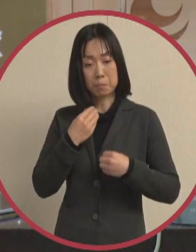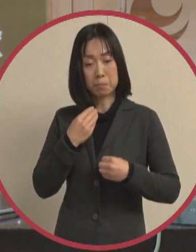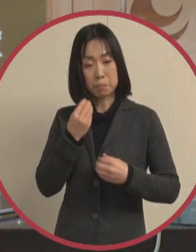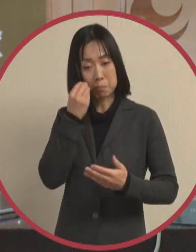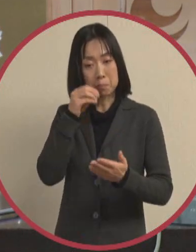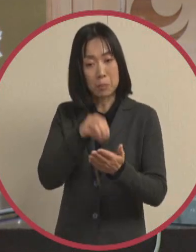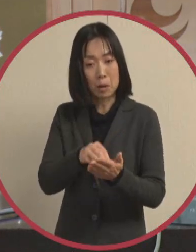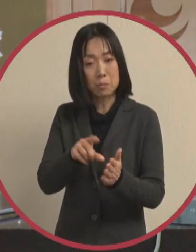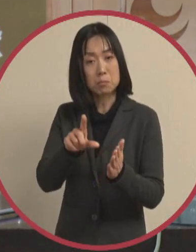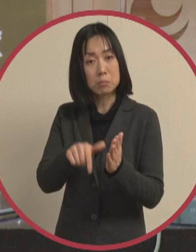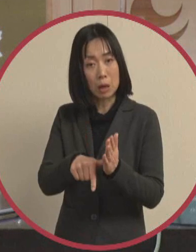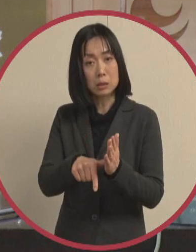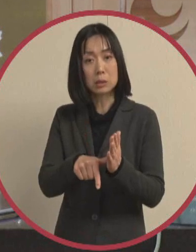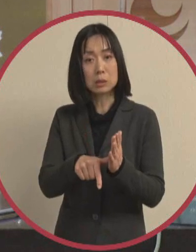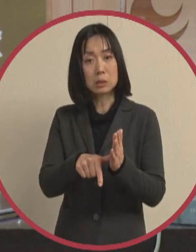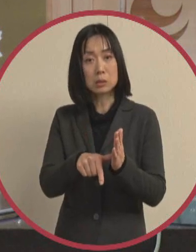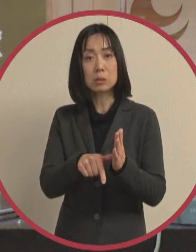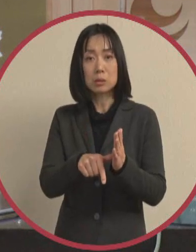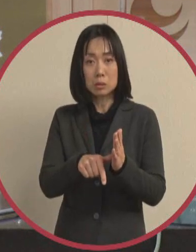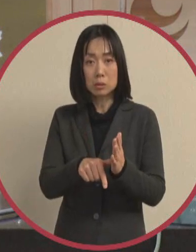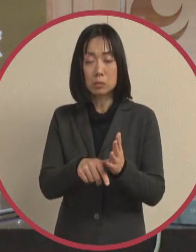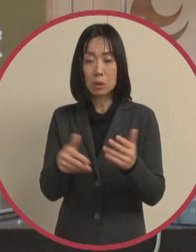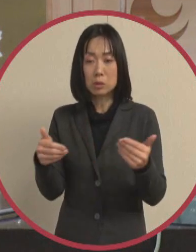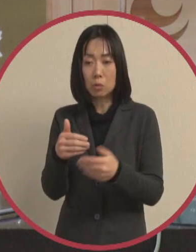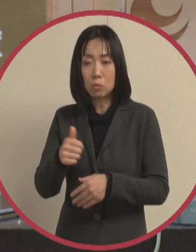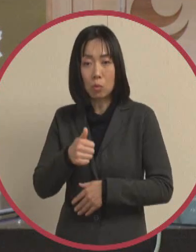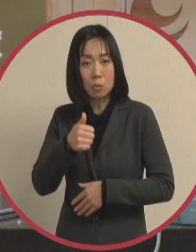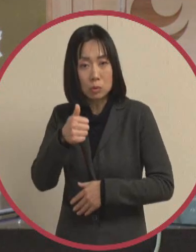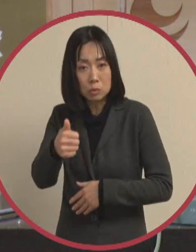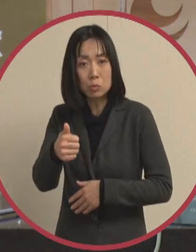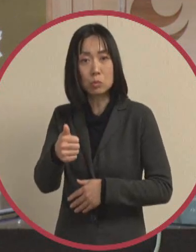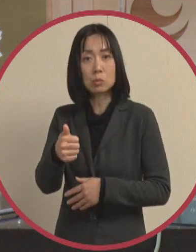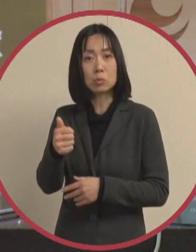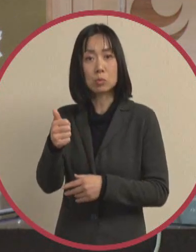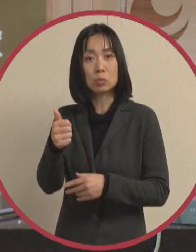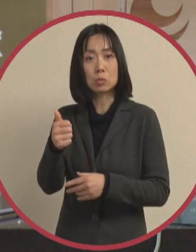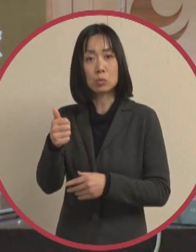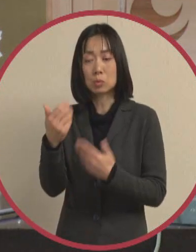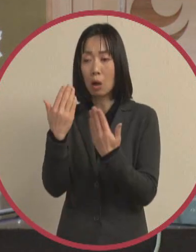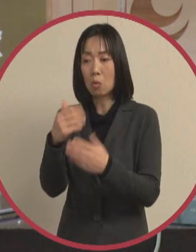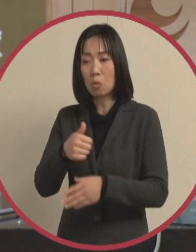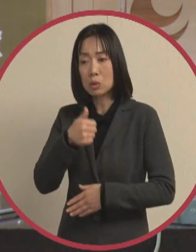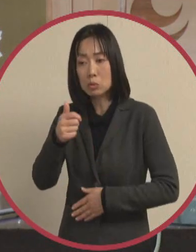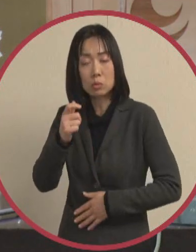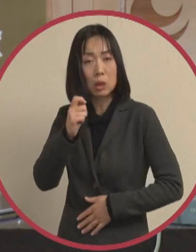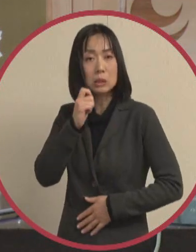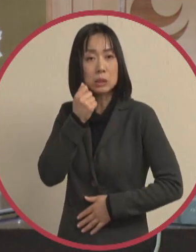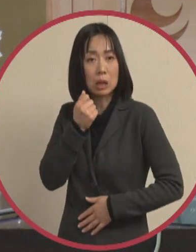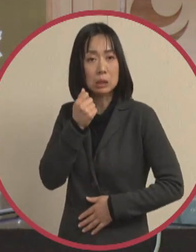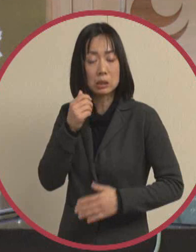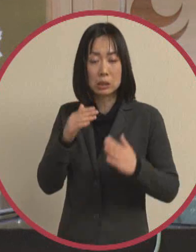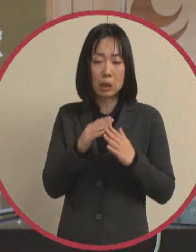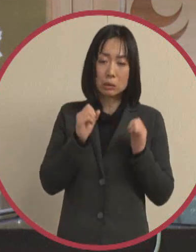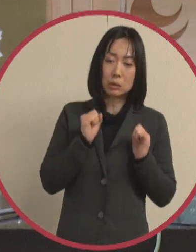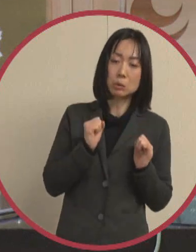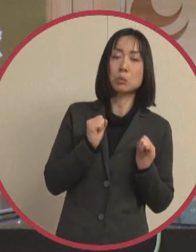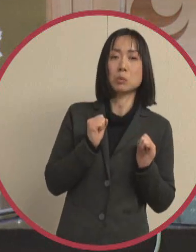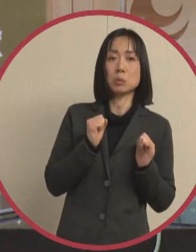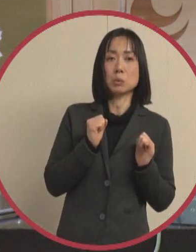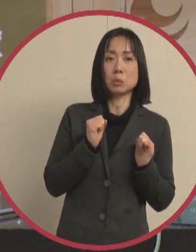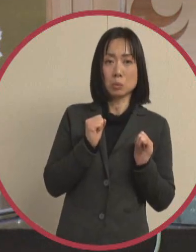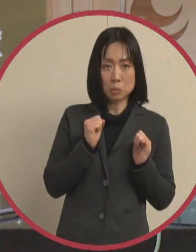しなきゃいけないっていう、そこに抵抗を感じる方も多いんじゃないかなと思います